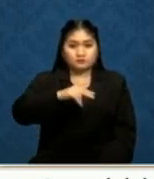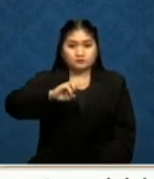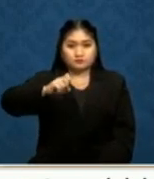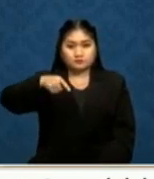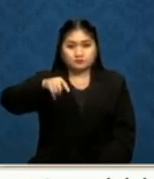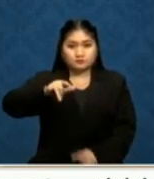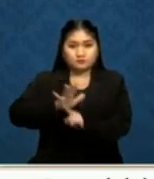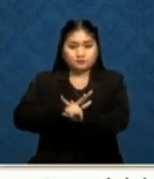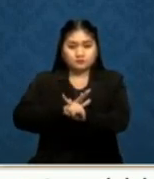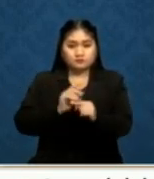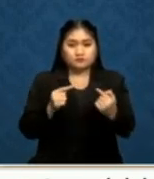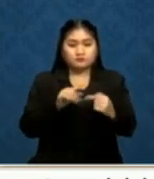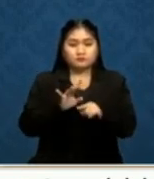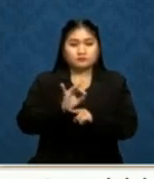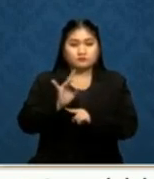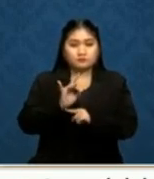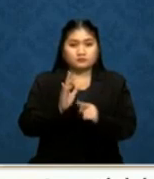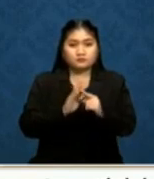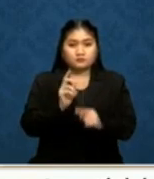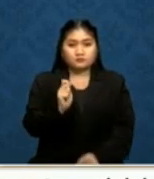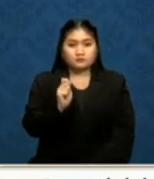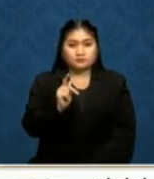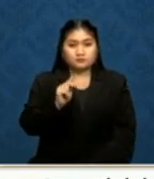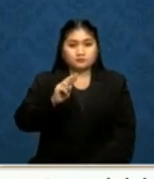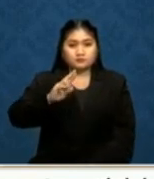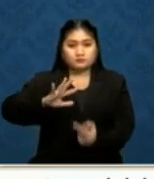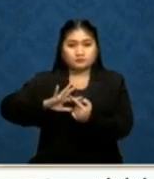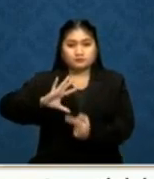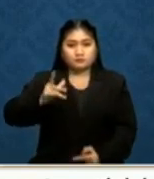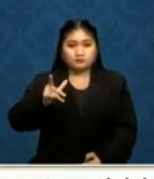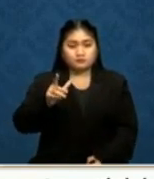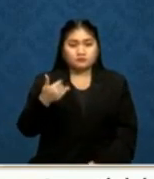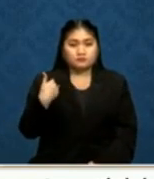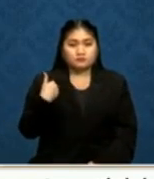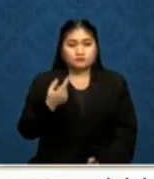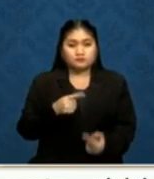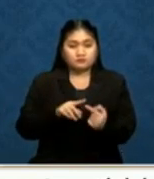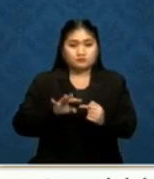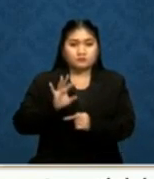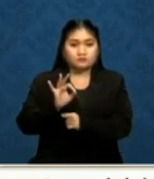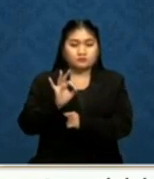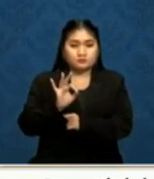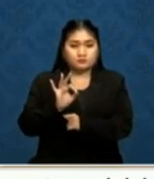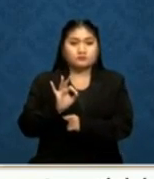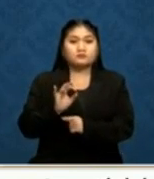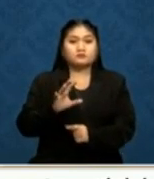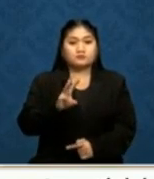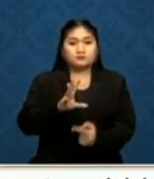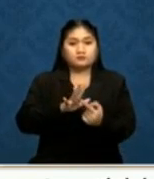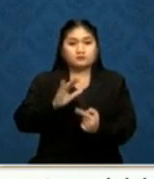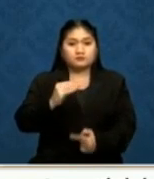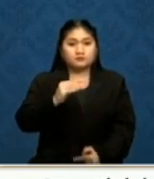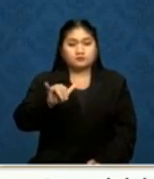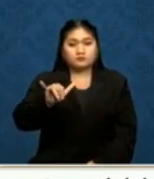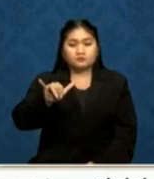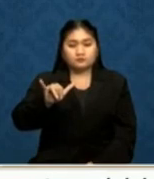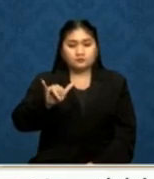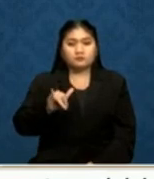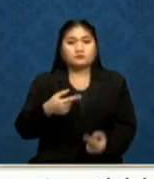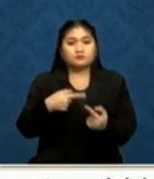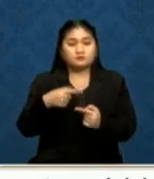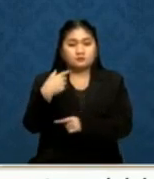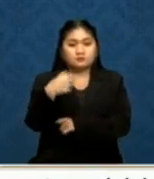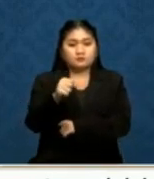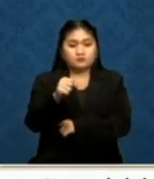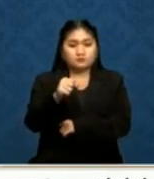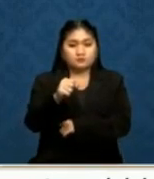ท8นายเอกราชอุดมอํานวย9นายวาโยอัศวะรุ่งเรือง